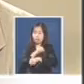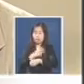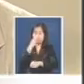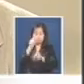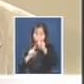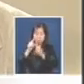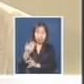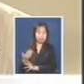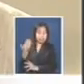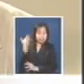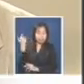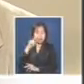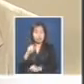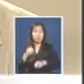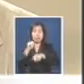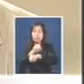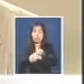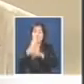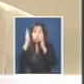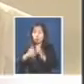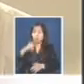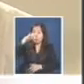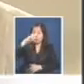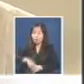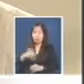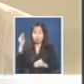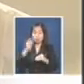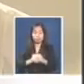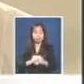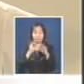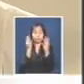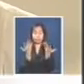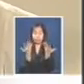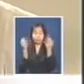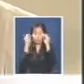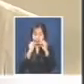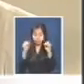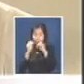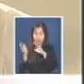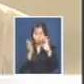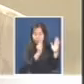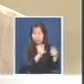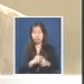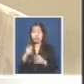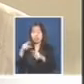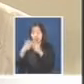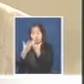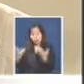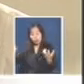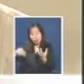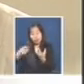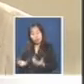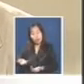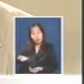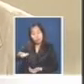อนหลังเนี่ยค่าแรงของคนไทยเนี่ยไม่ได้เพิ่มขึ้นมาหลายปีแล้วขณะเดียวกันค่าของชีพที่เพิ่มขึ้นทุก